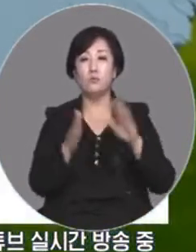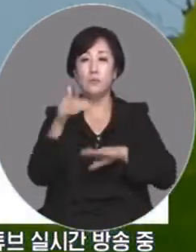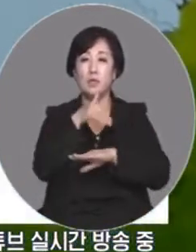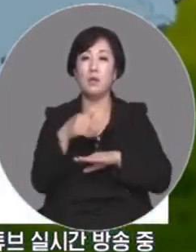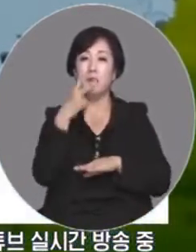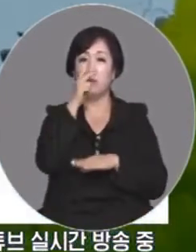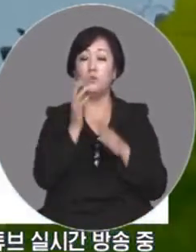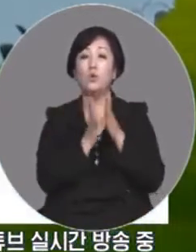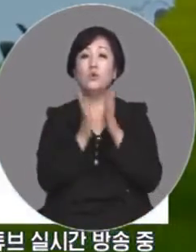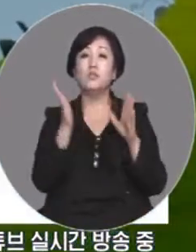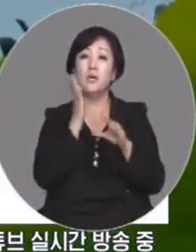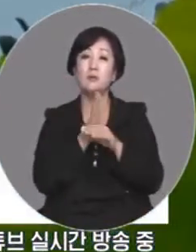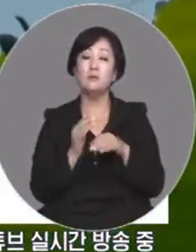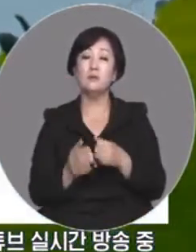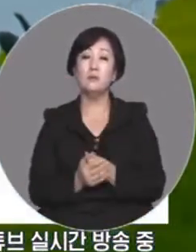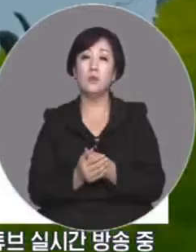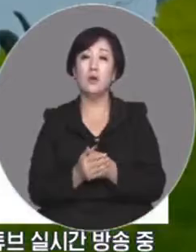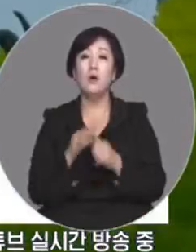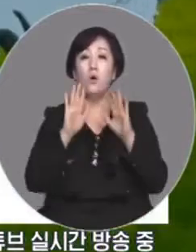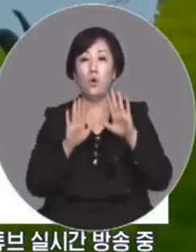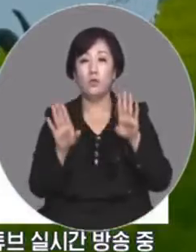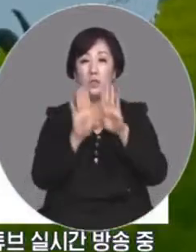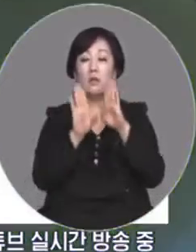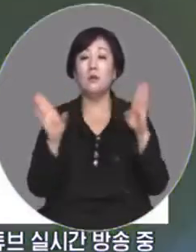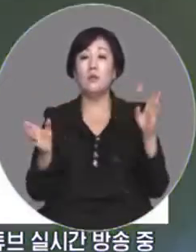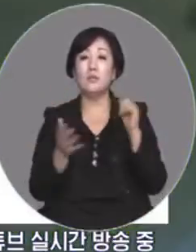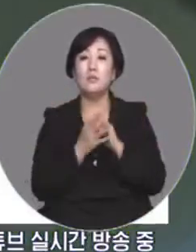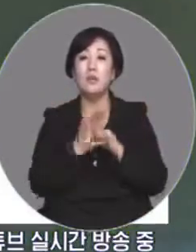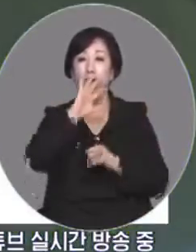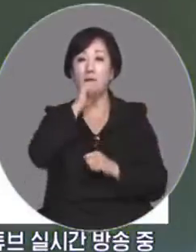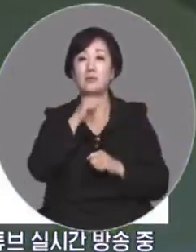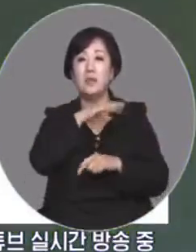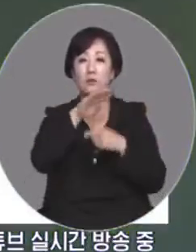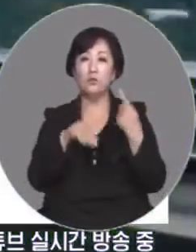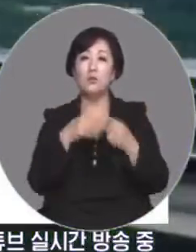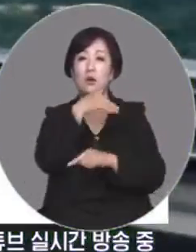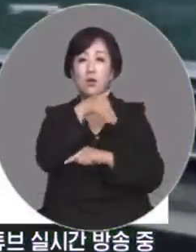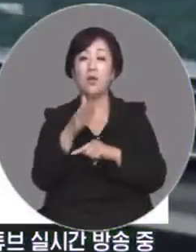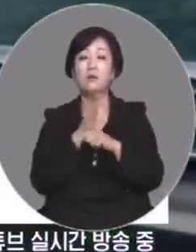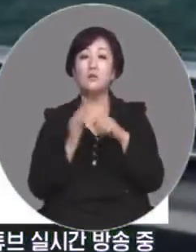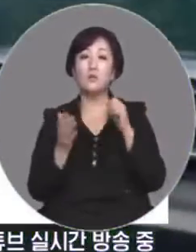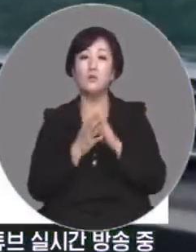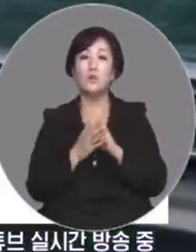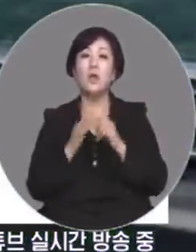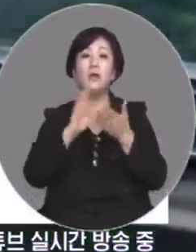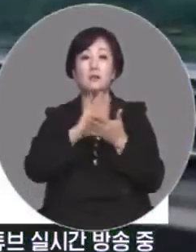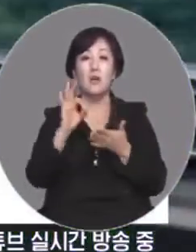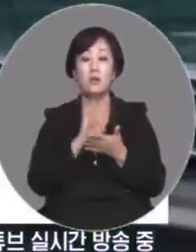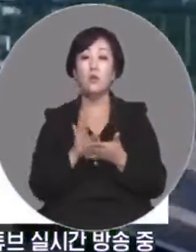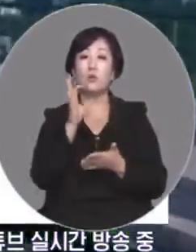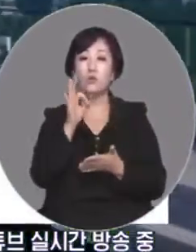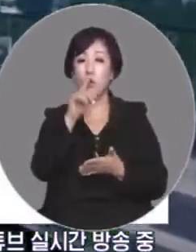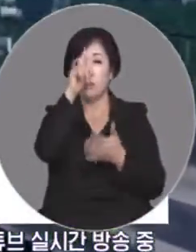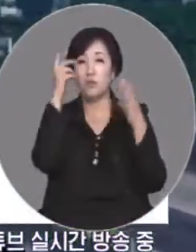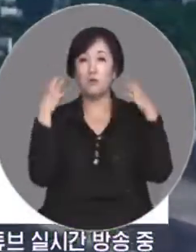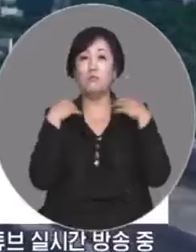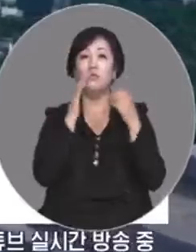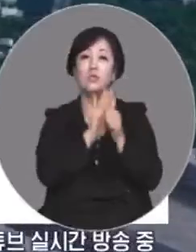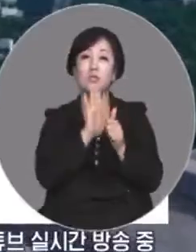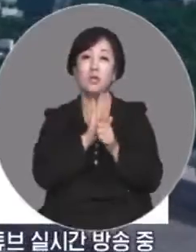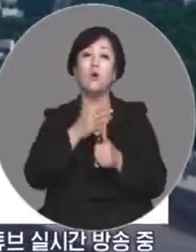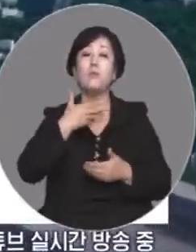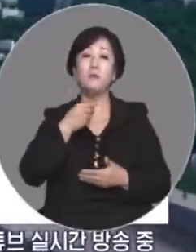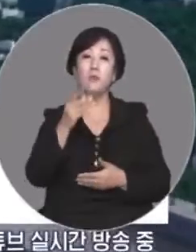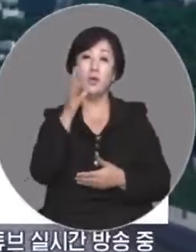방안을 검토합니다. 정부는 오늘 열린 재정운용전략회의에서 이용자 사용료와 정부 지급 시설